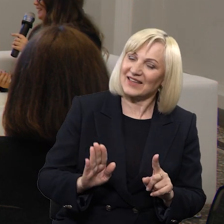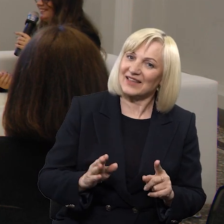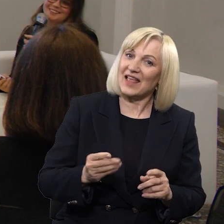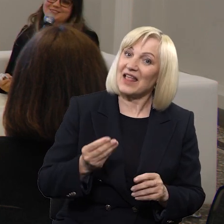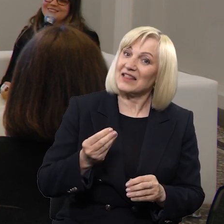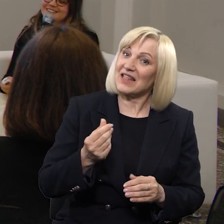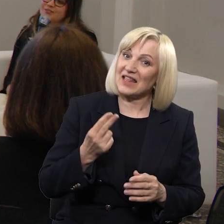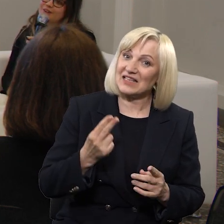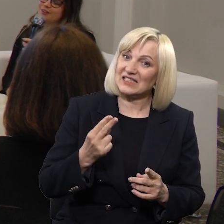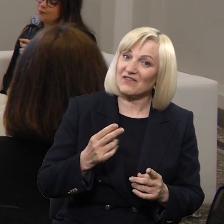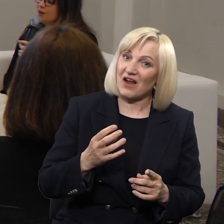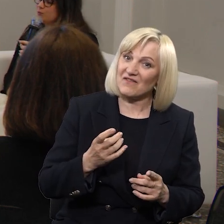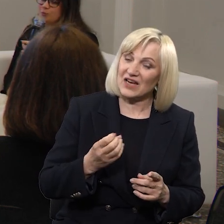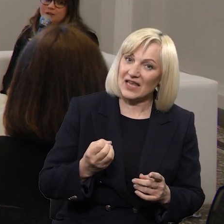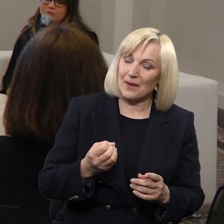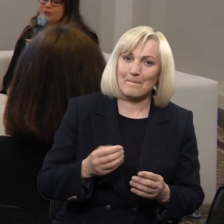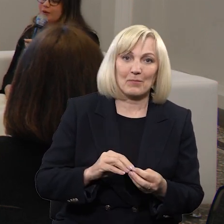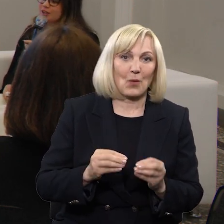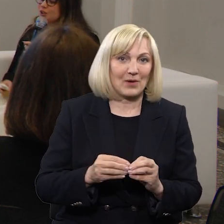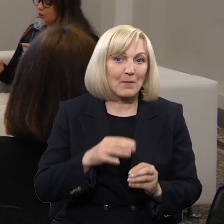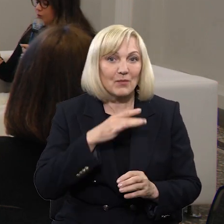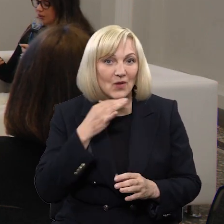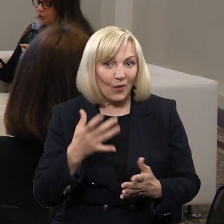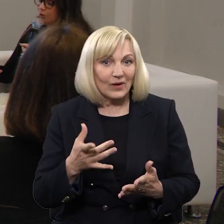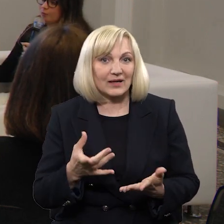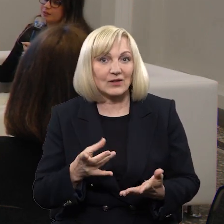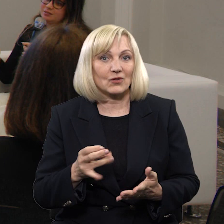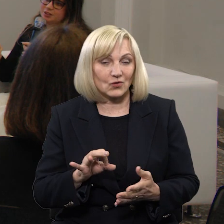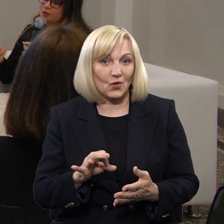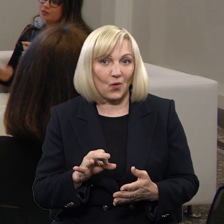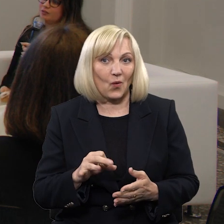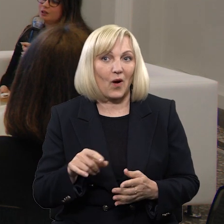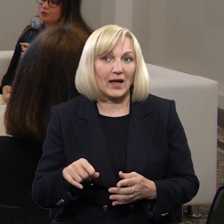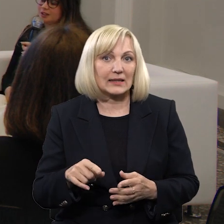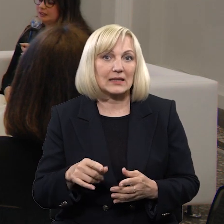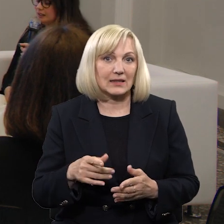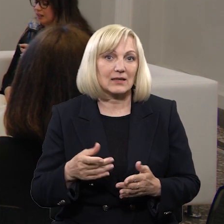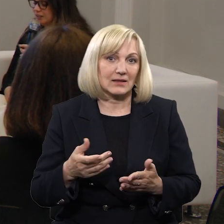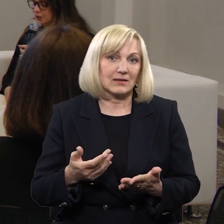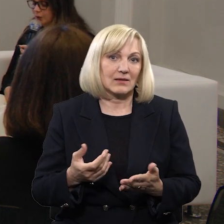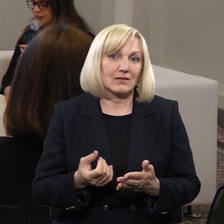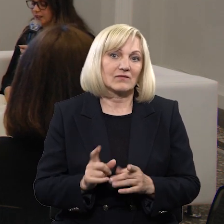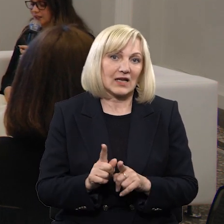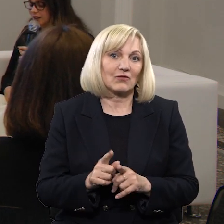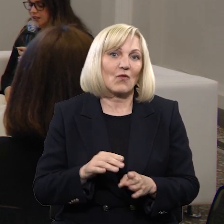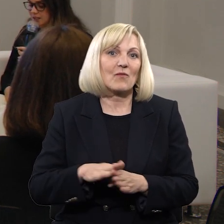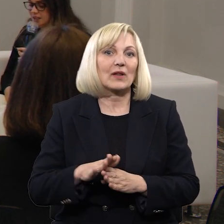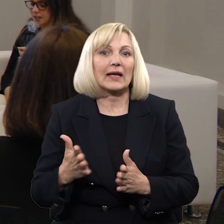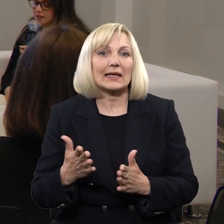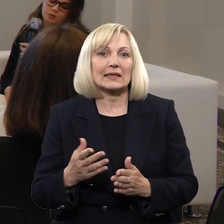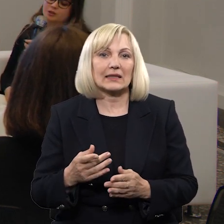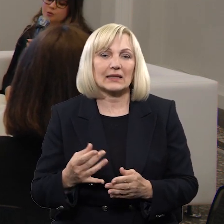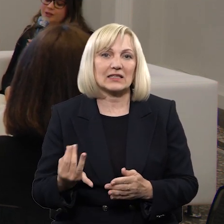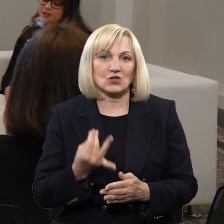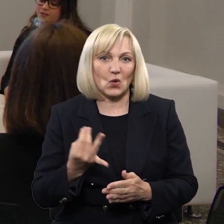деньги все-таки цифровые В общем поэтому проблем конечно много но зато они выливаются в какие-то Реальные истории и